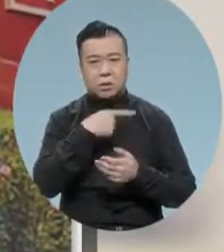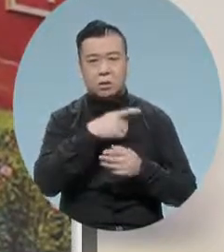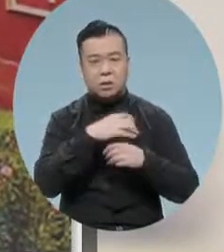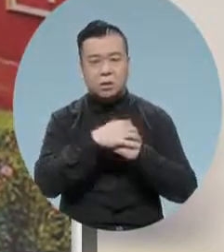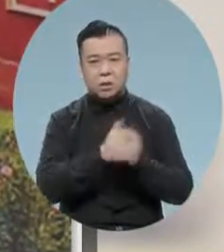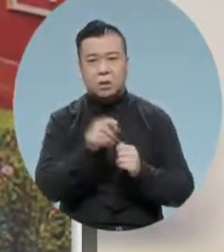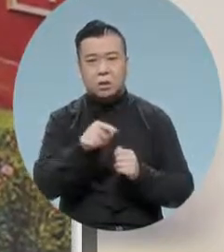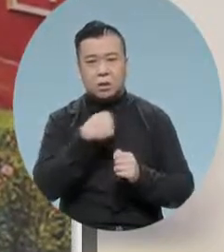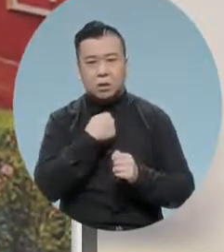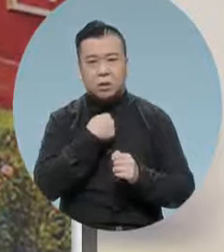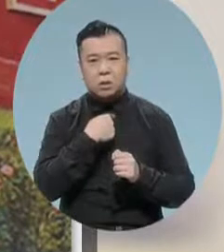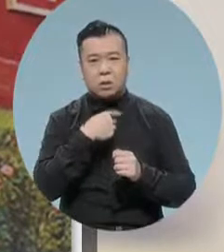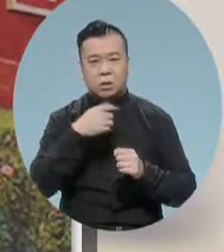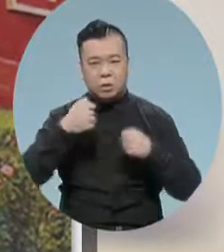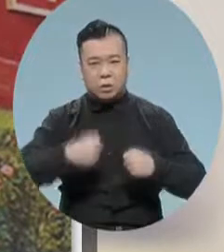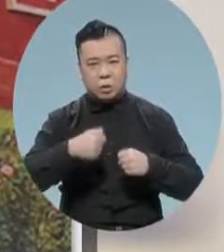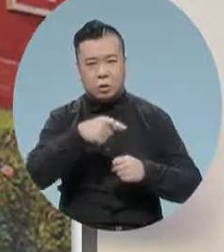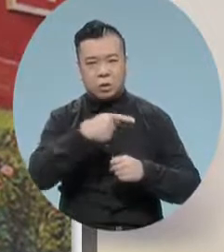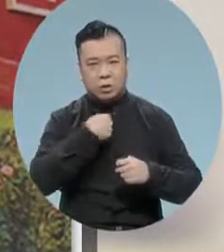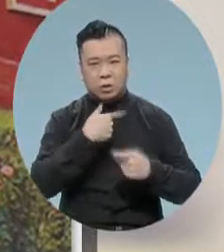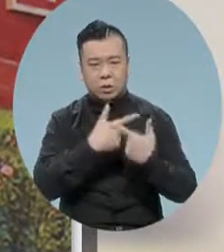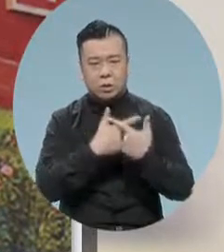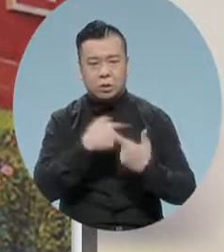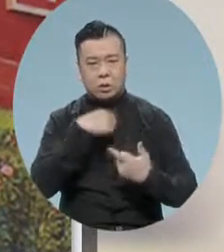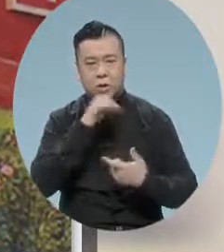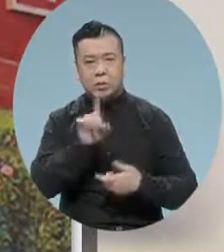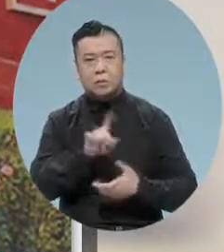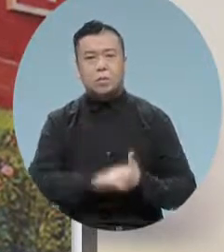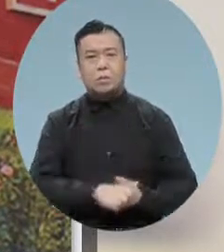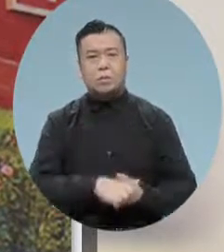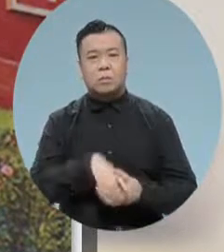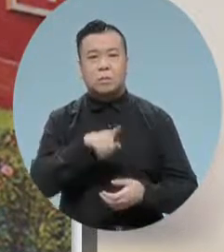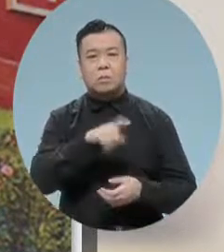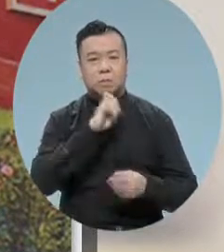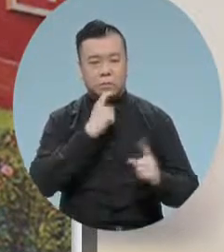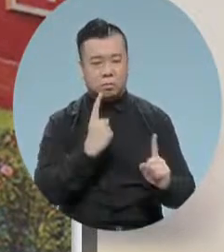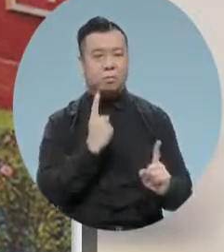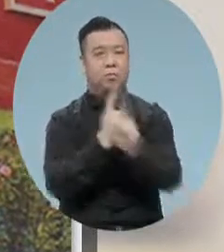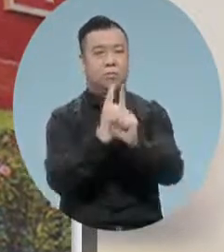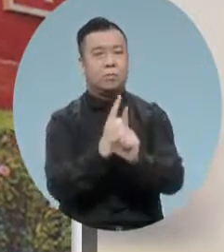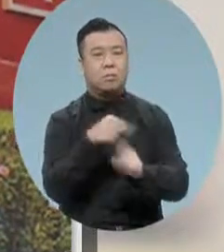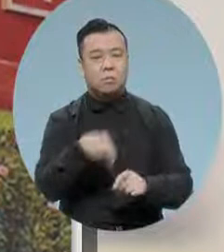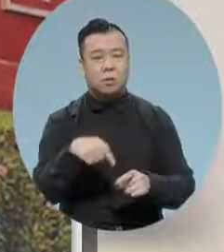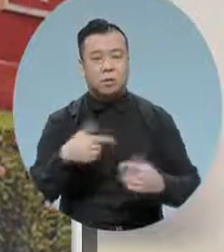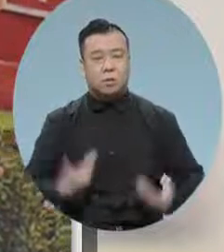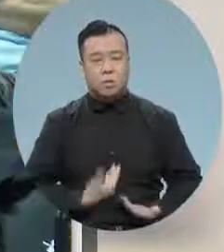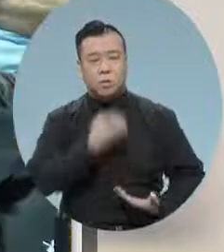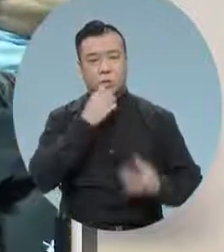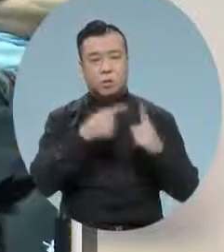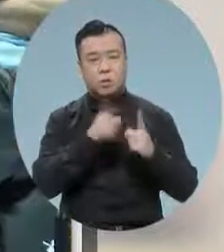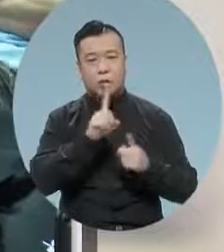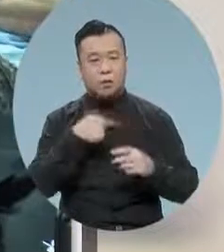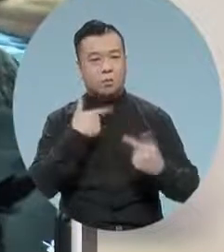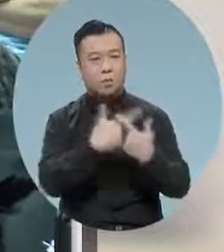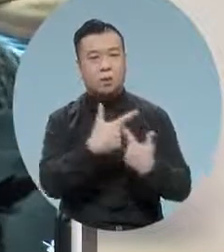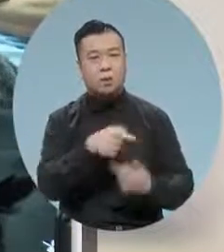界頭號強國。通俗啲講句就係 one on one 噶啦，我哋廣東人講咧就隻揼噶